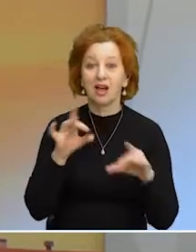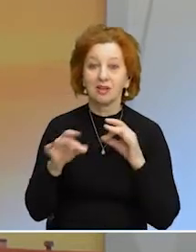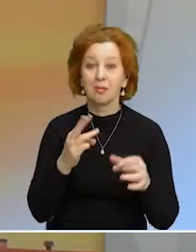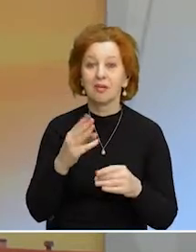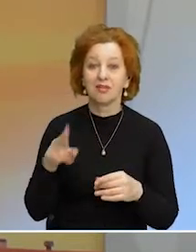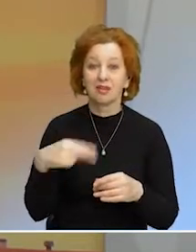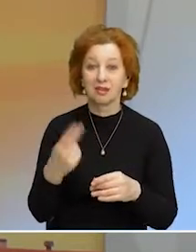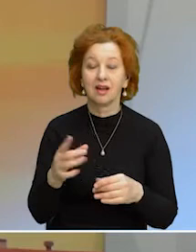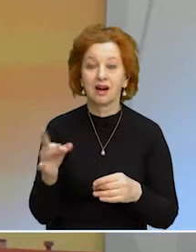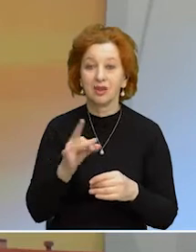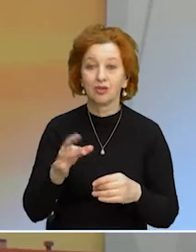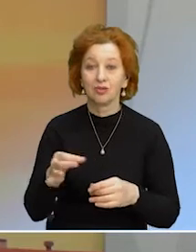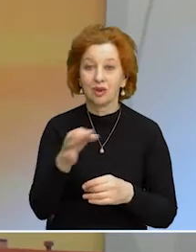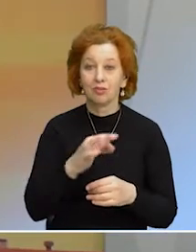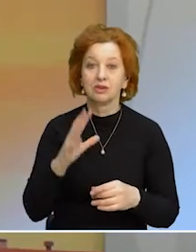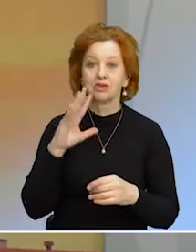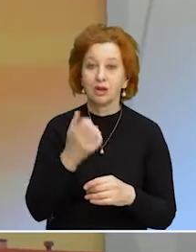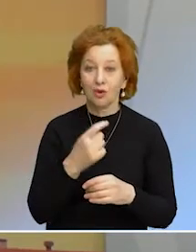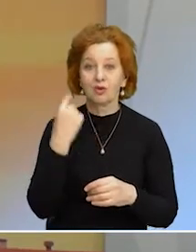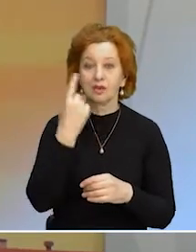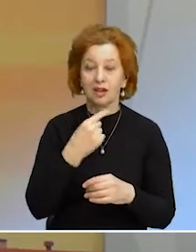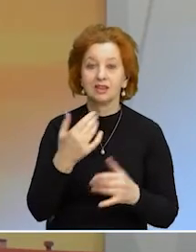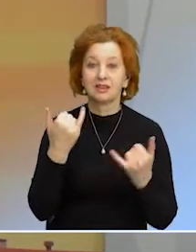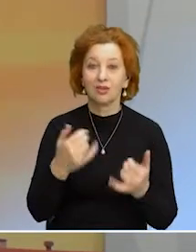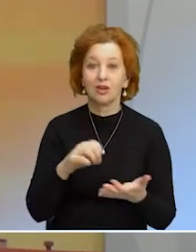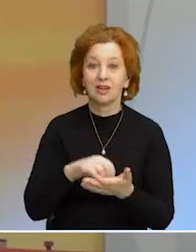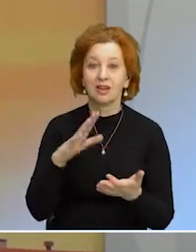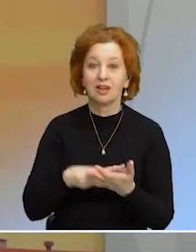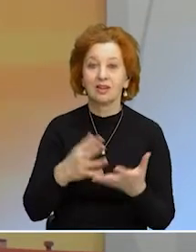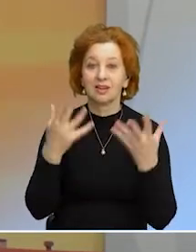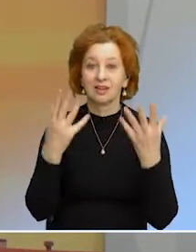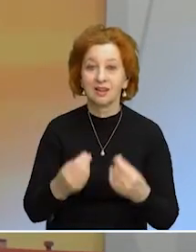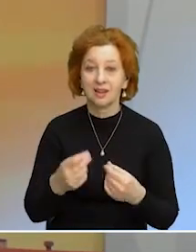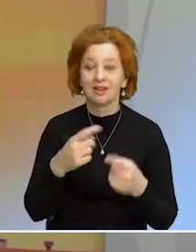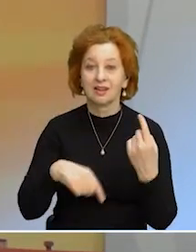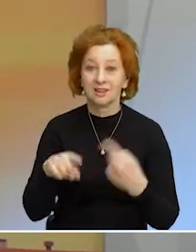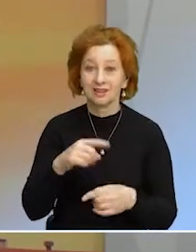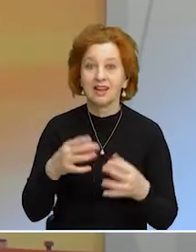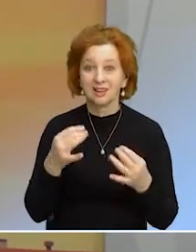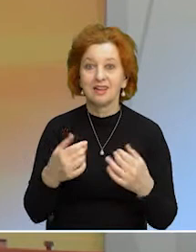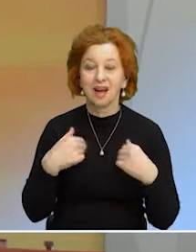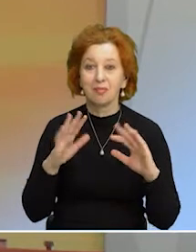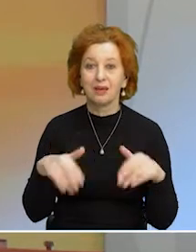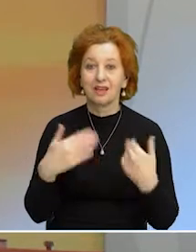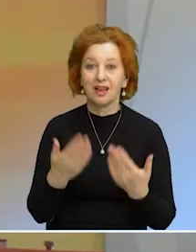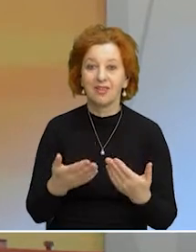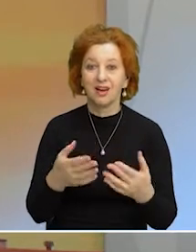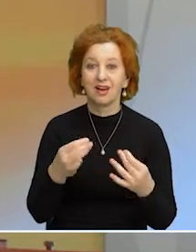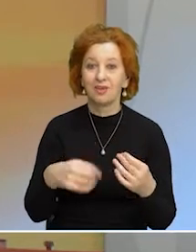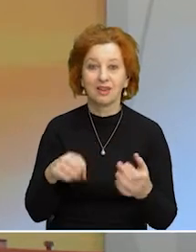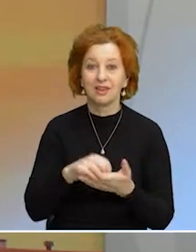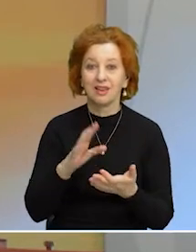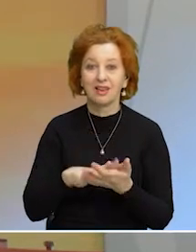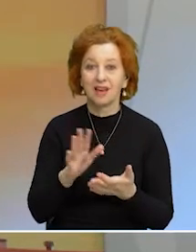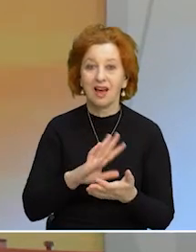отбора МВД Российской Федерации. Серьезные лица. А в Америке, кстати, сегодня отмечают День «Встаньте на весы». Я предлагаю вообще